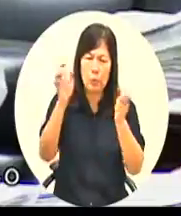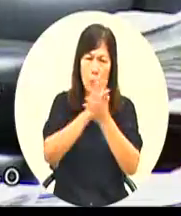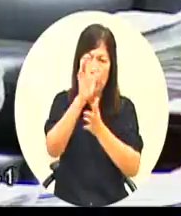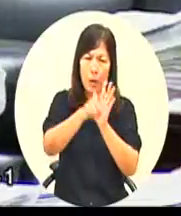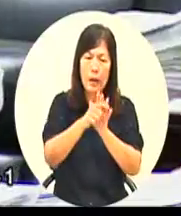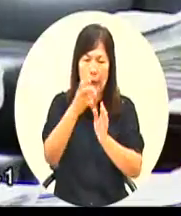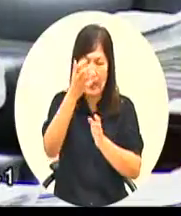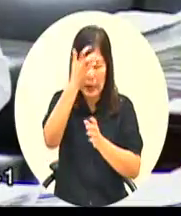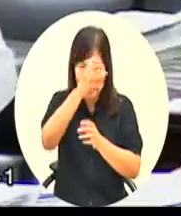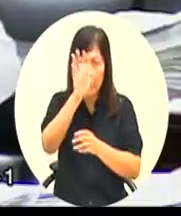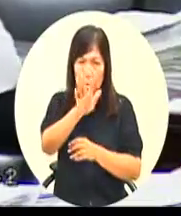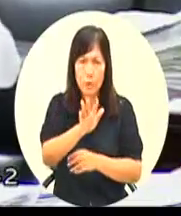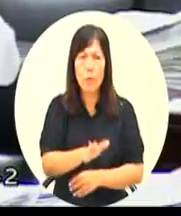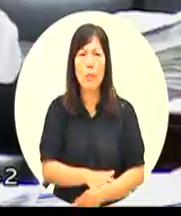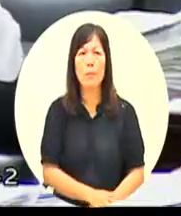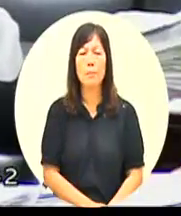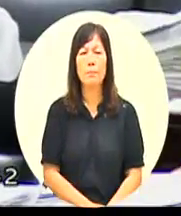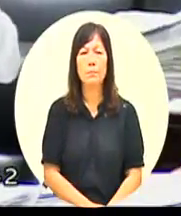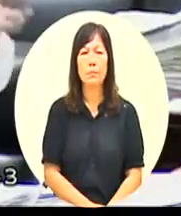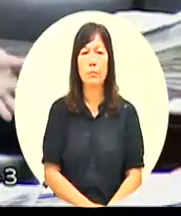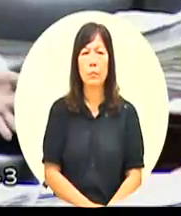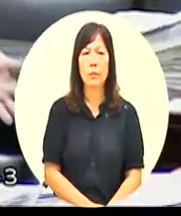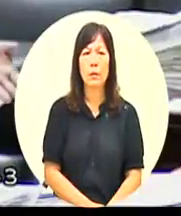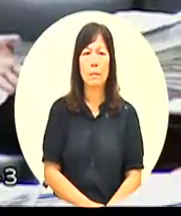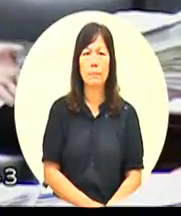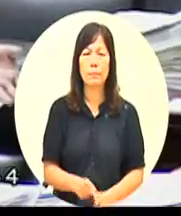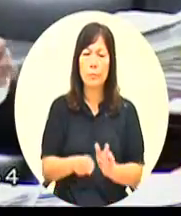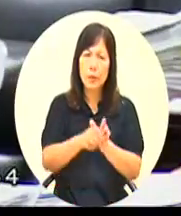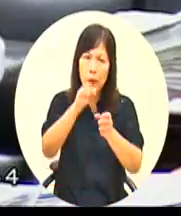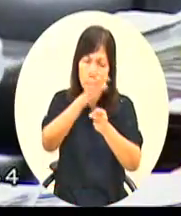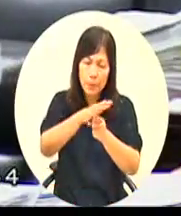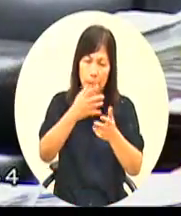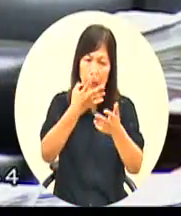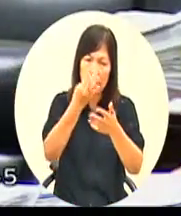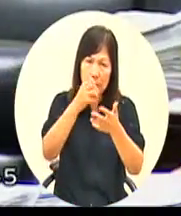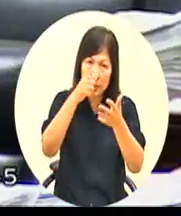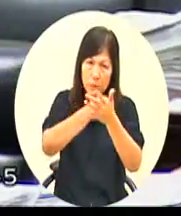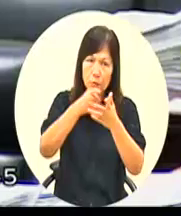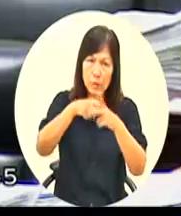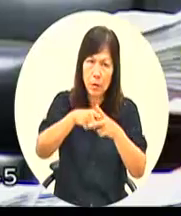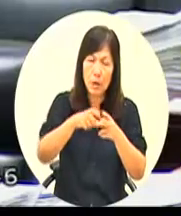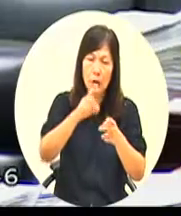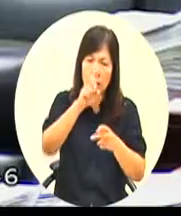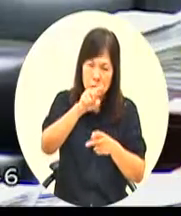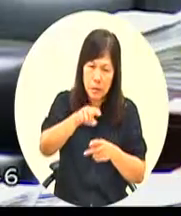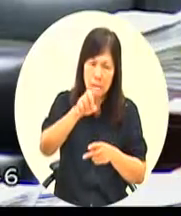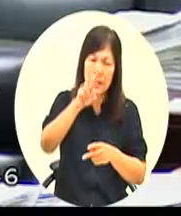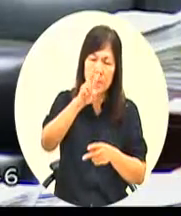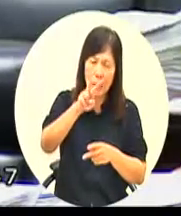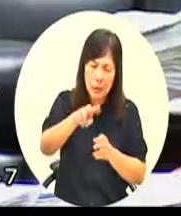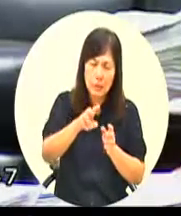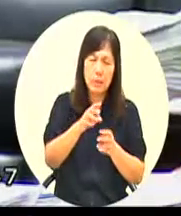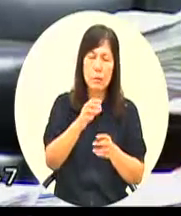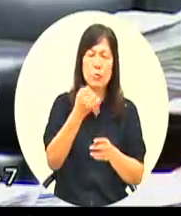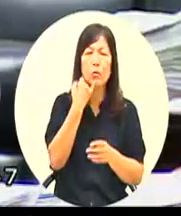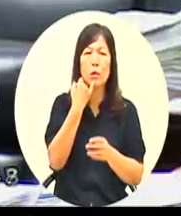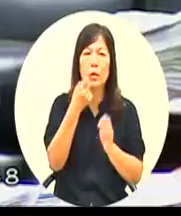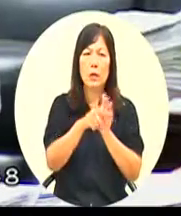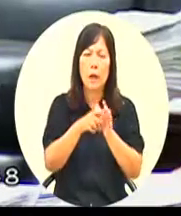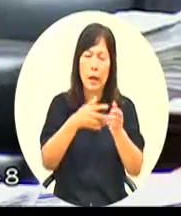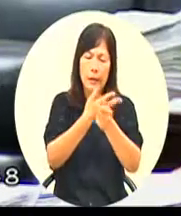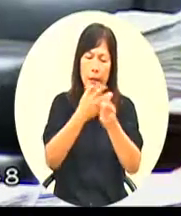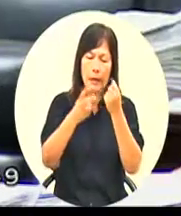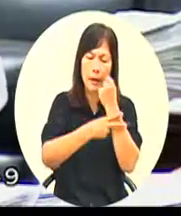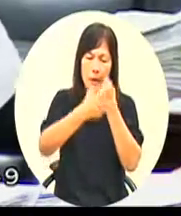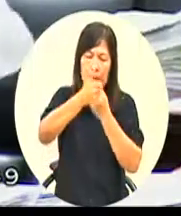年纪都大了，然后他说要补贴几个志工，一两千几百块都好，但是都是要里长自己